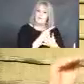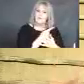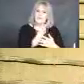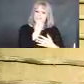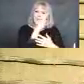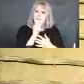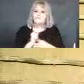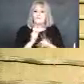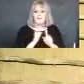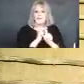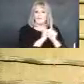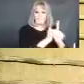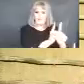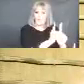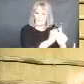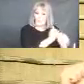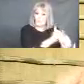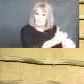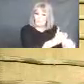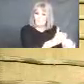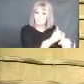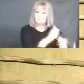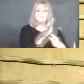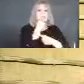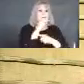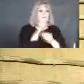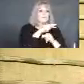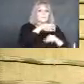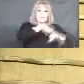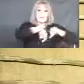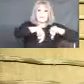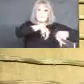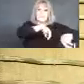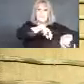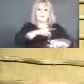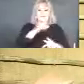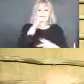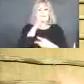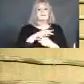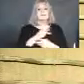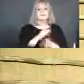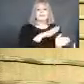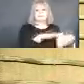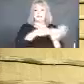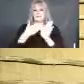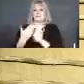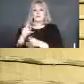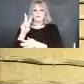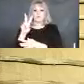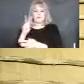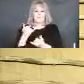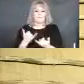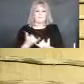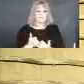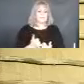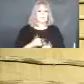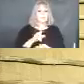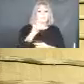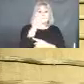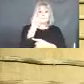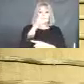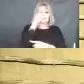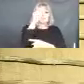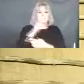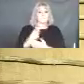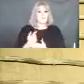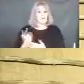groep gaan nou deur die vrae gaan, kyk gou of jy ook die story kan volg en dan klim ons in diepte in hierdie gedeelte in